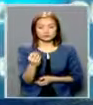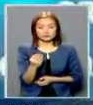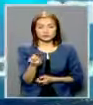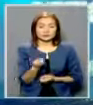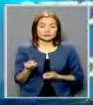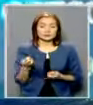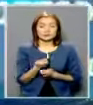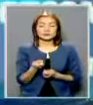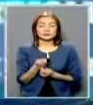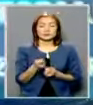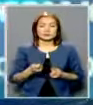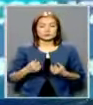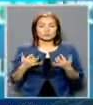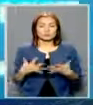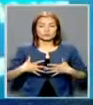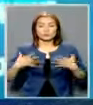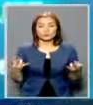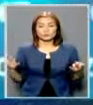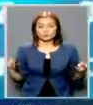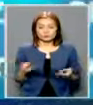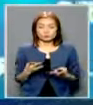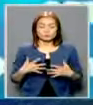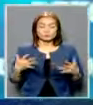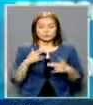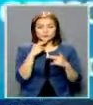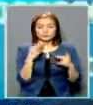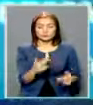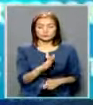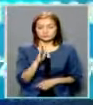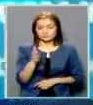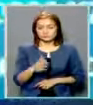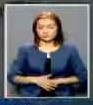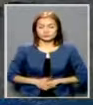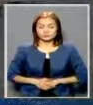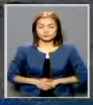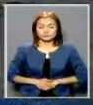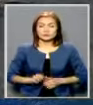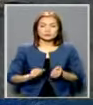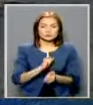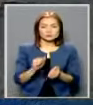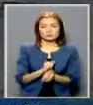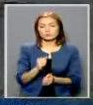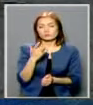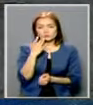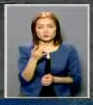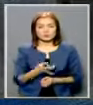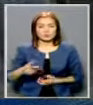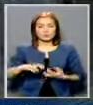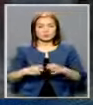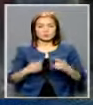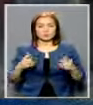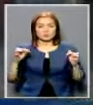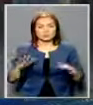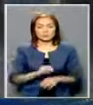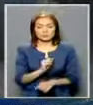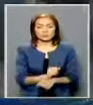дәнді дақылдарға қарағанда сұранысқа ие. Бұған басса назар аудару керек. Құрғақшылық жиі кездесетін аймақтарда қар тоқтату